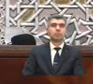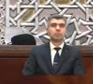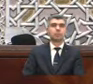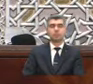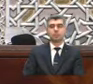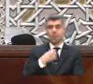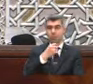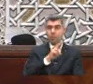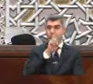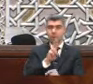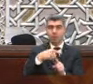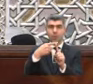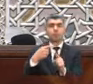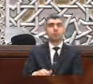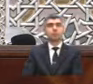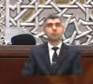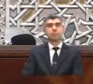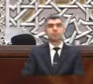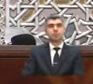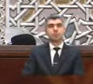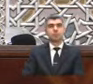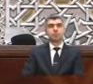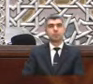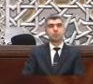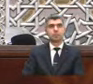وين تفضل سي خربوش؟ تفضل سي النائب المحترم.